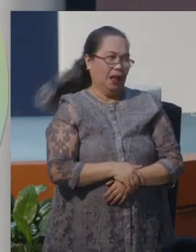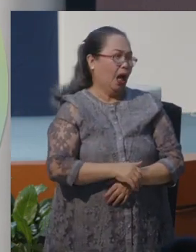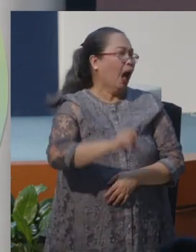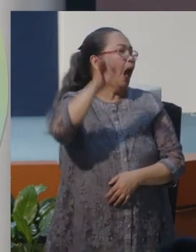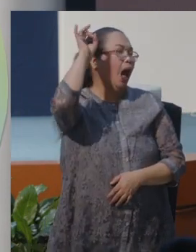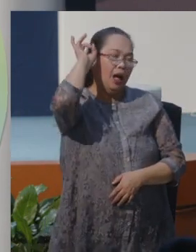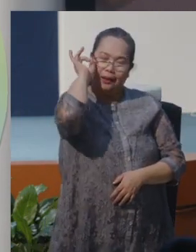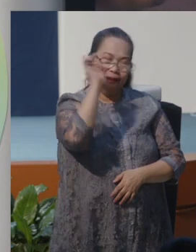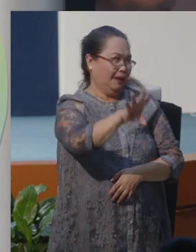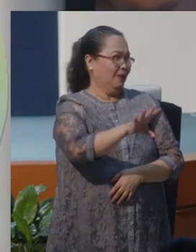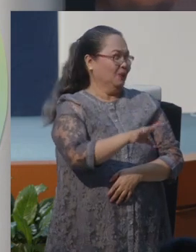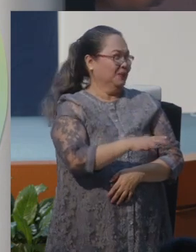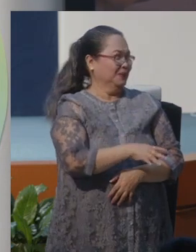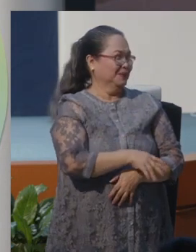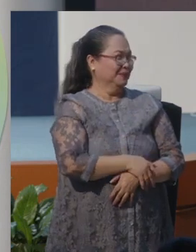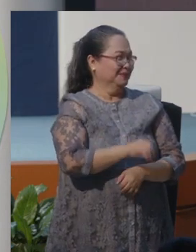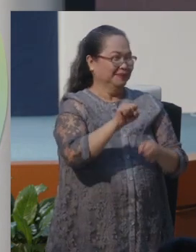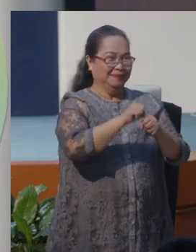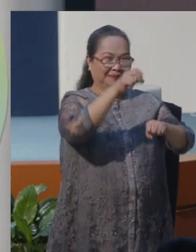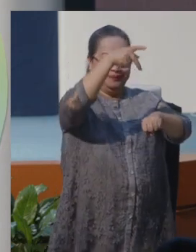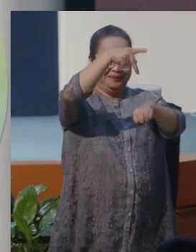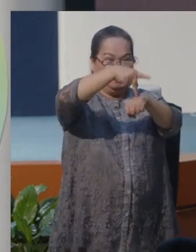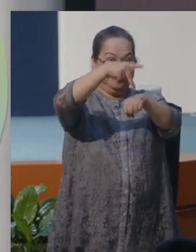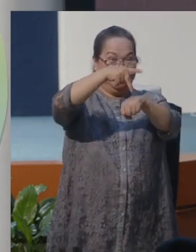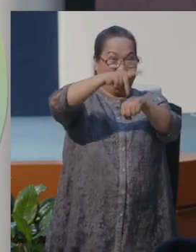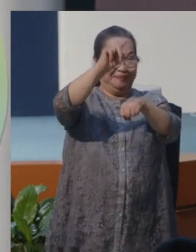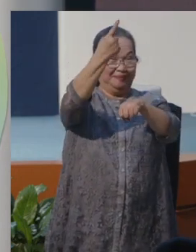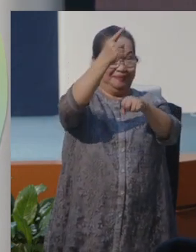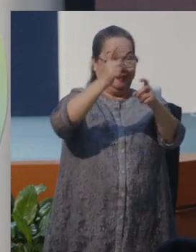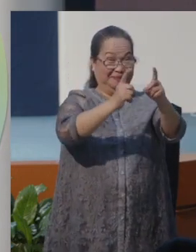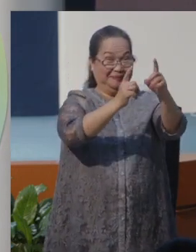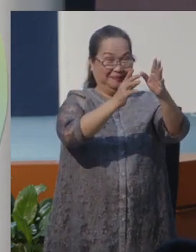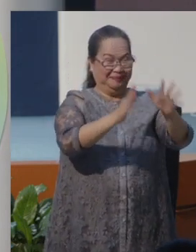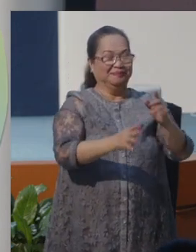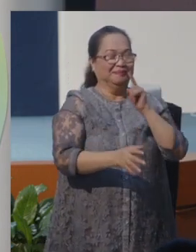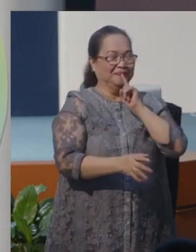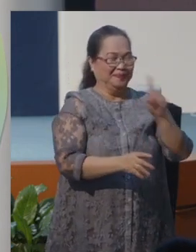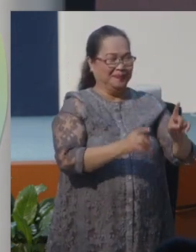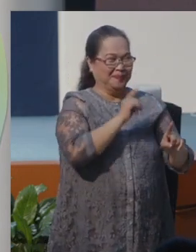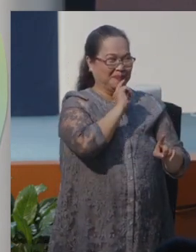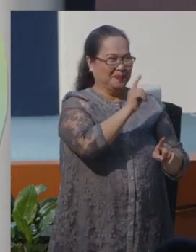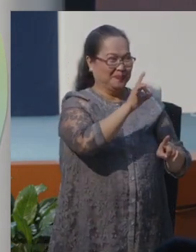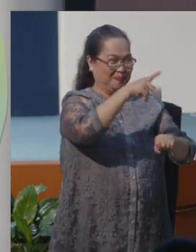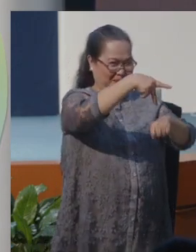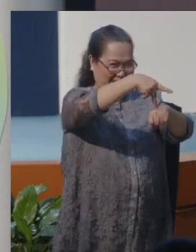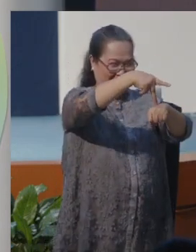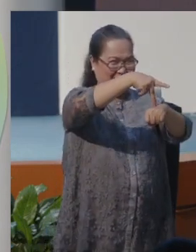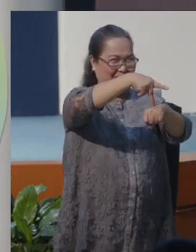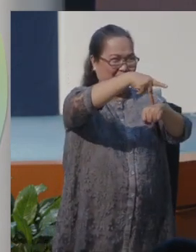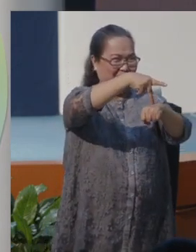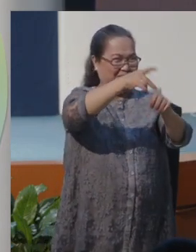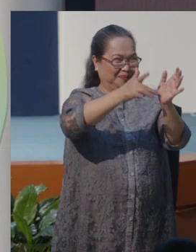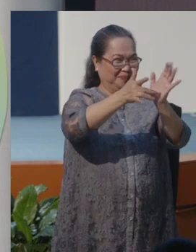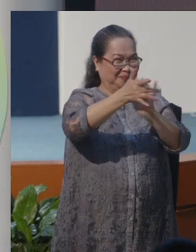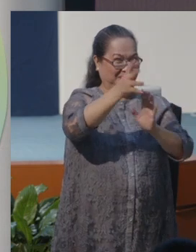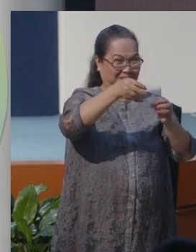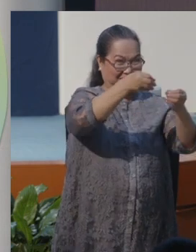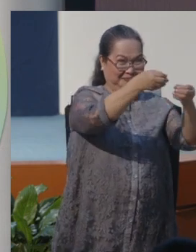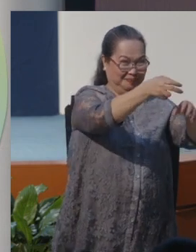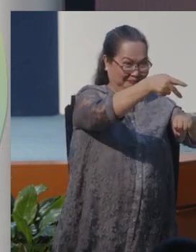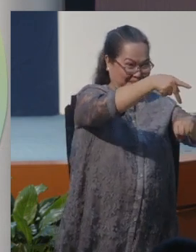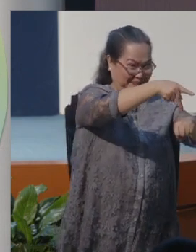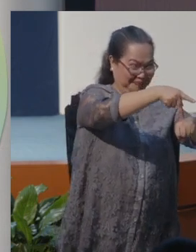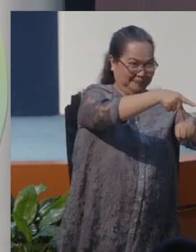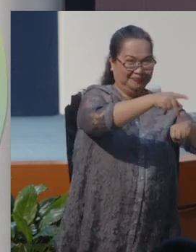Tingnan natin si Simon Peter. Hindi siya ang first disciple, si Andrew, yung kanyang kapatid. Siya ay binigyan ng nickname ni Jesus. Sabi sa